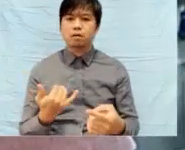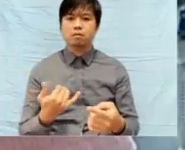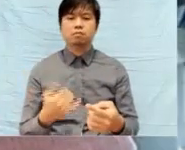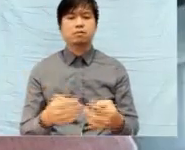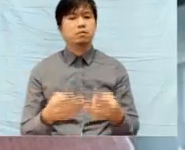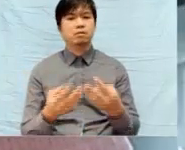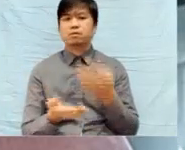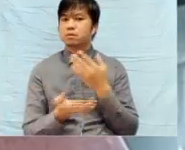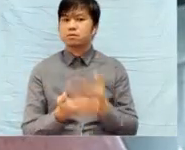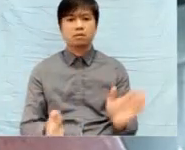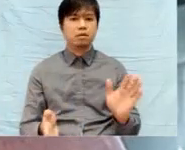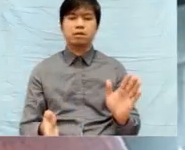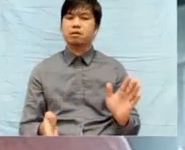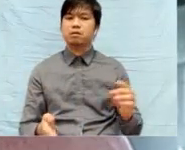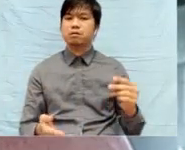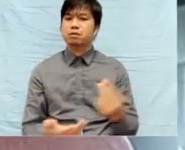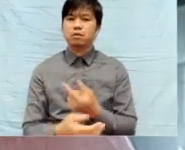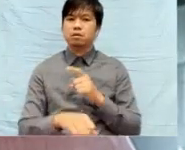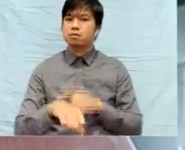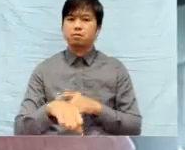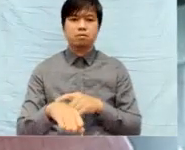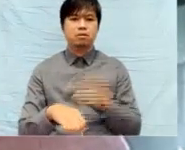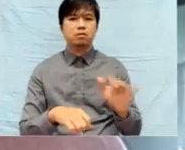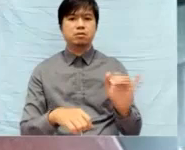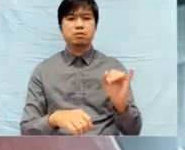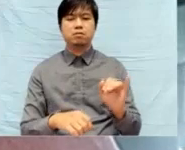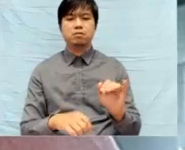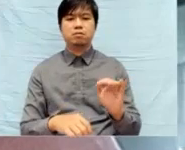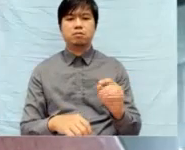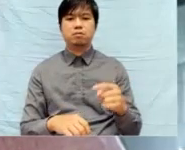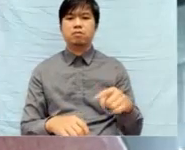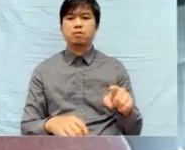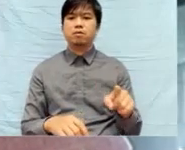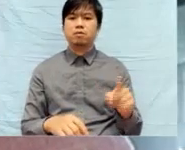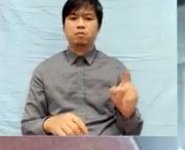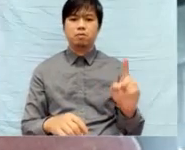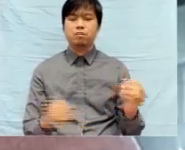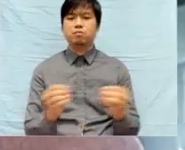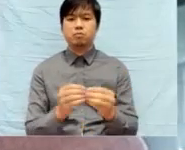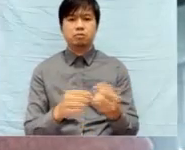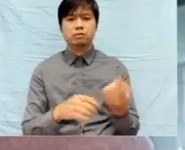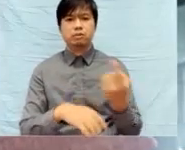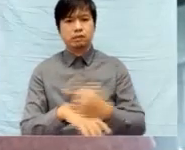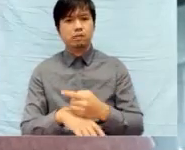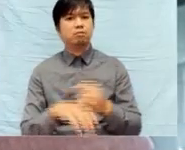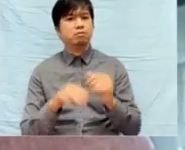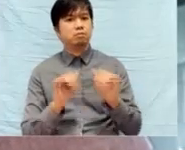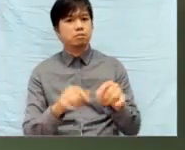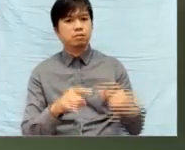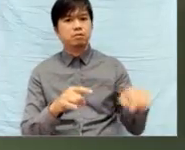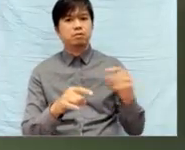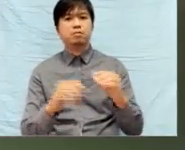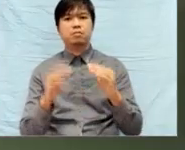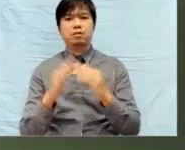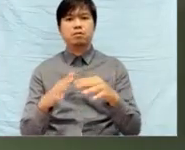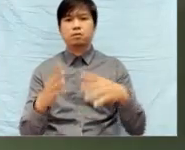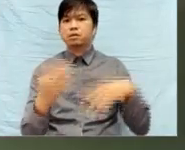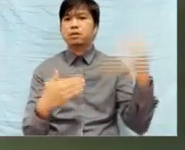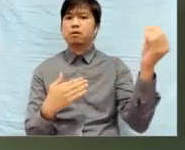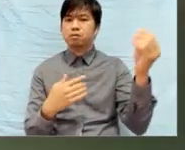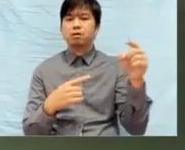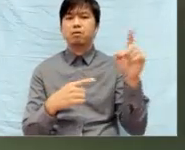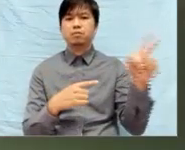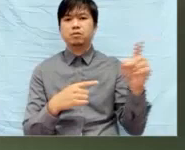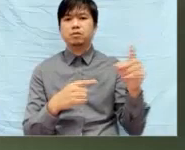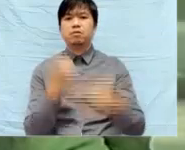basically. So we could stay at the hotel, we could stay one more day in Manila. We just checked out, you know, so... Ayon